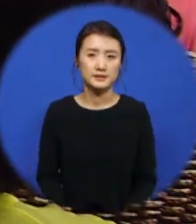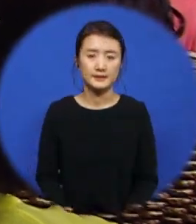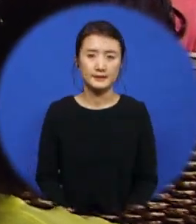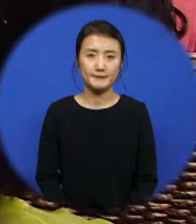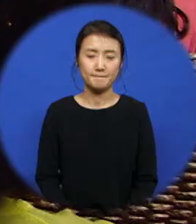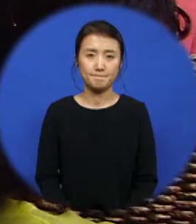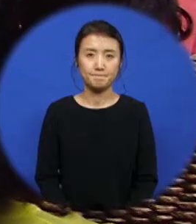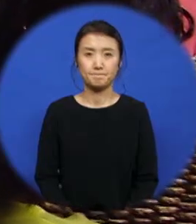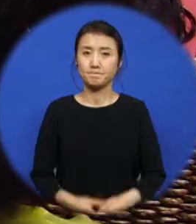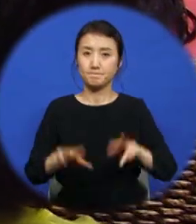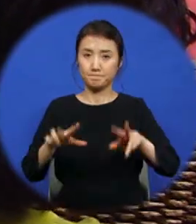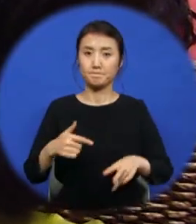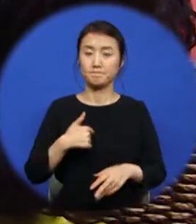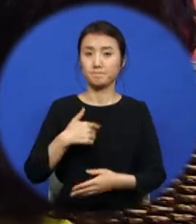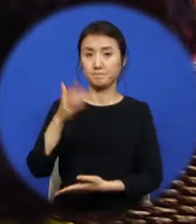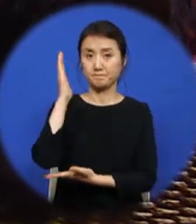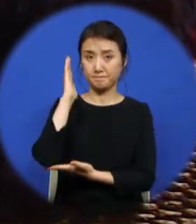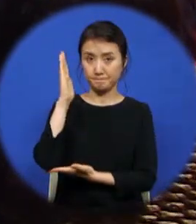감정도